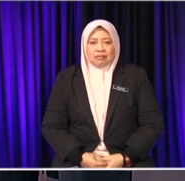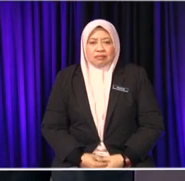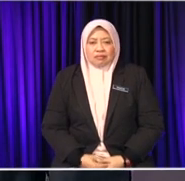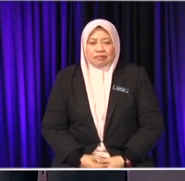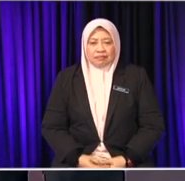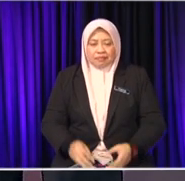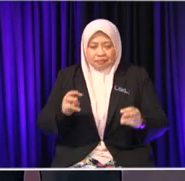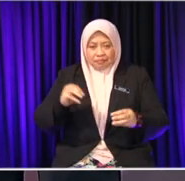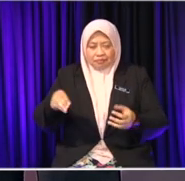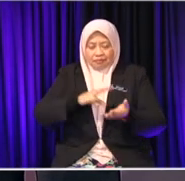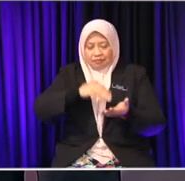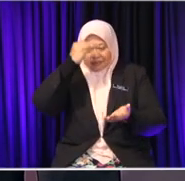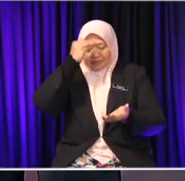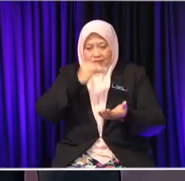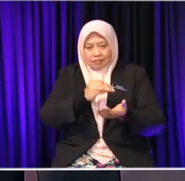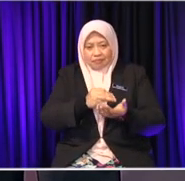minta